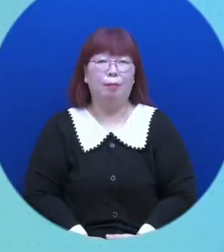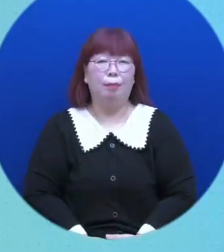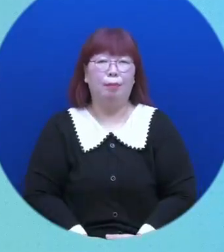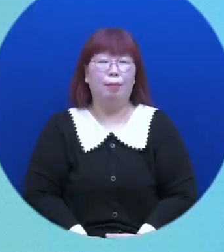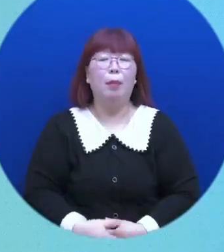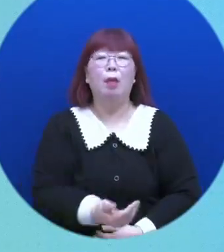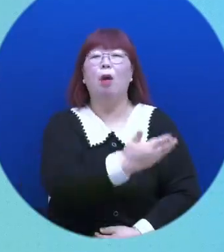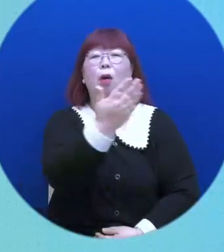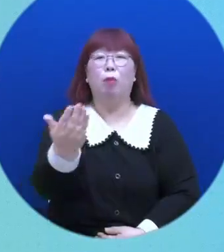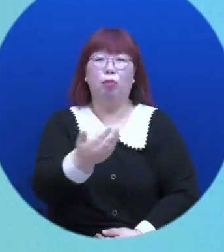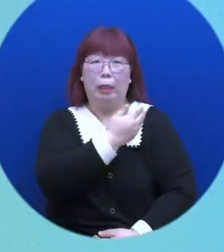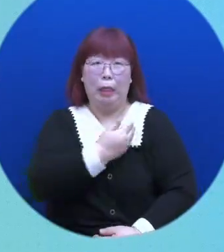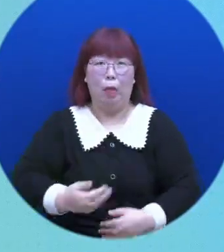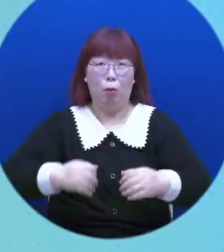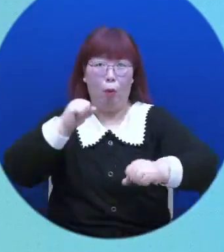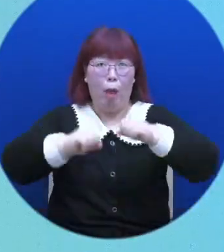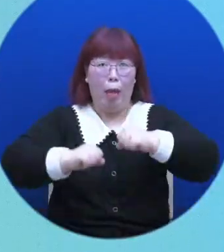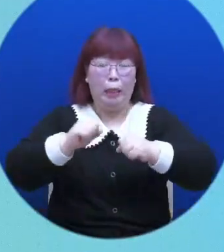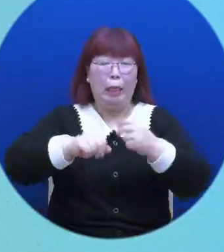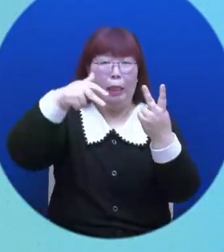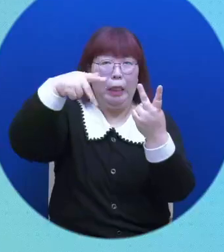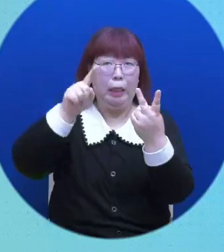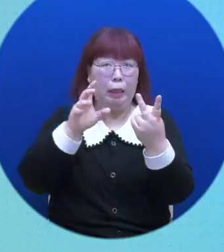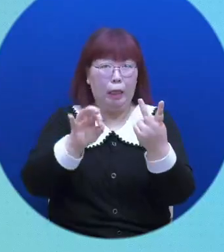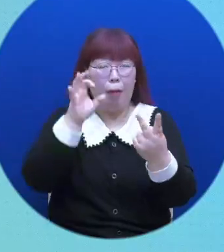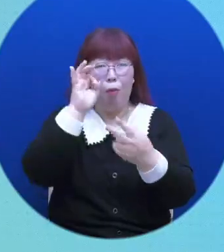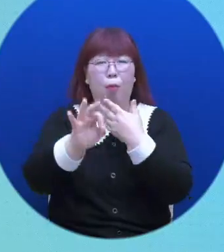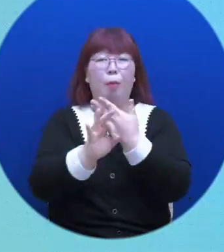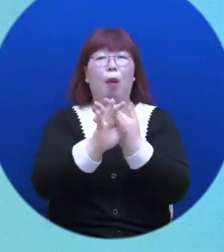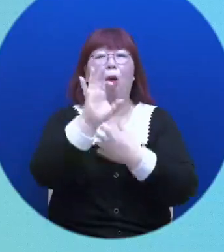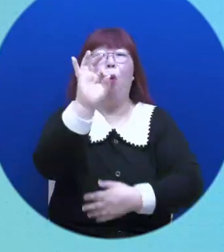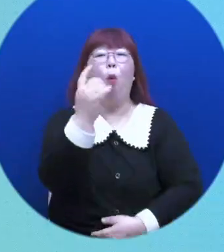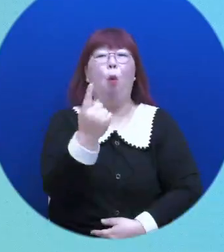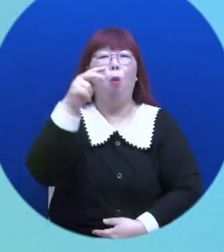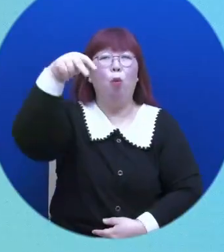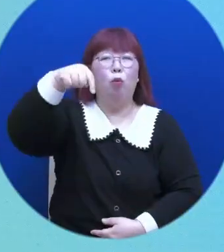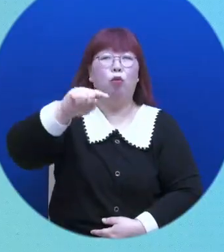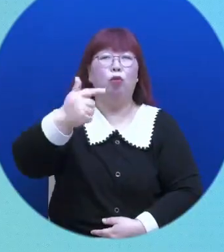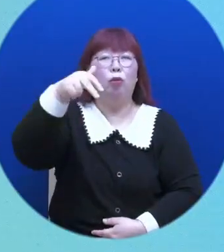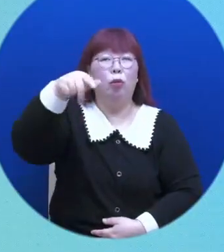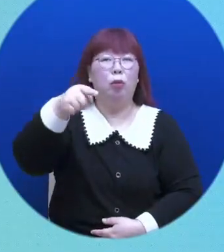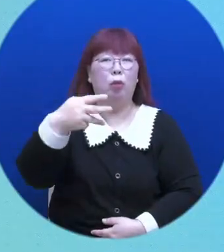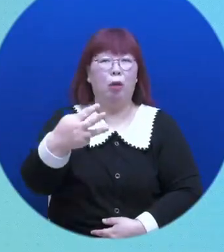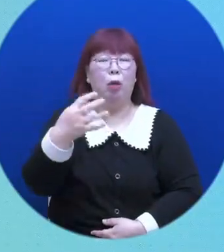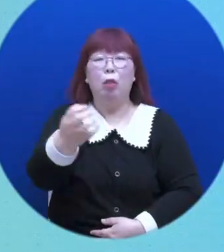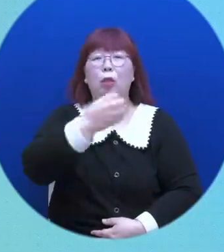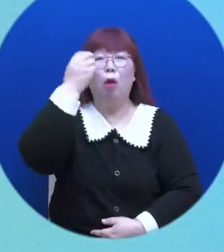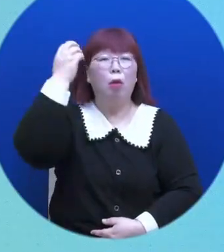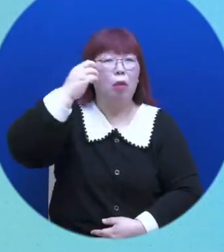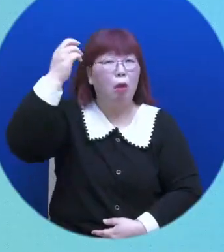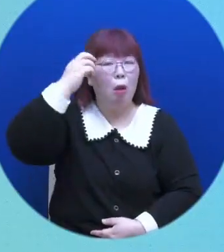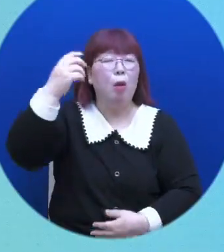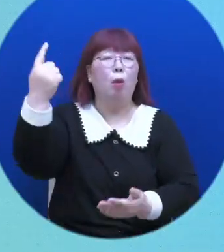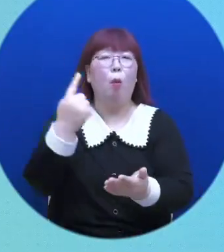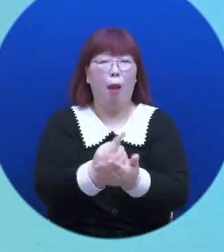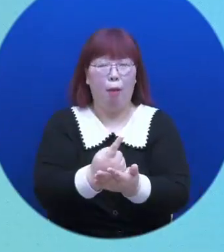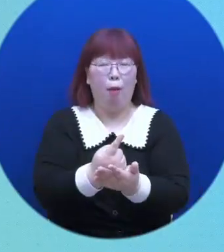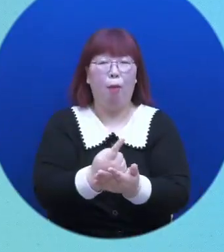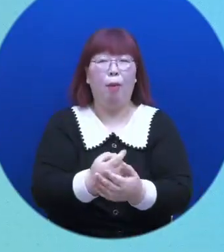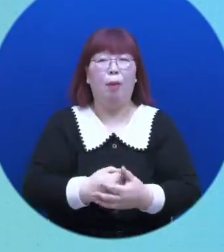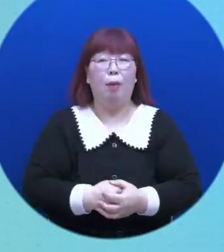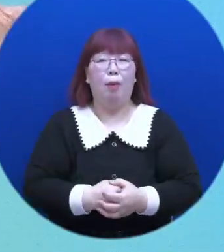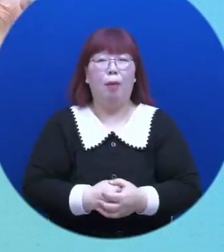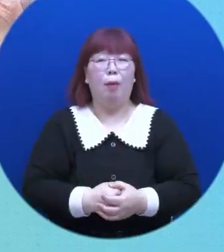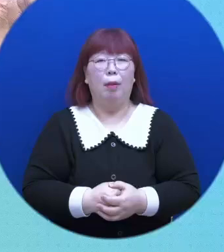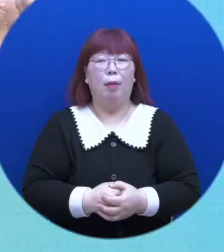여러분, 사도행전 2장에 보면 오순절 성령이 임해요. 왜? 우리가 누가복음 24장에